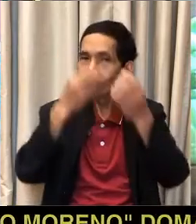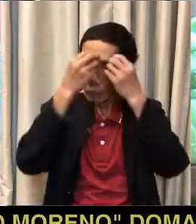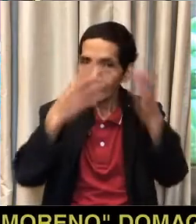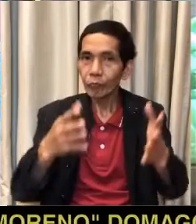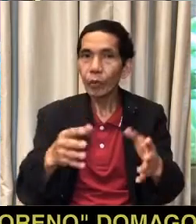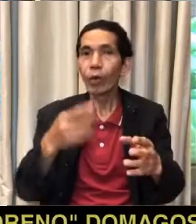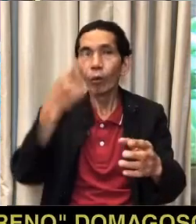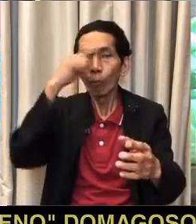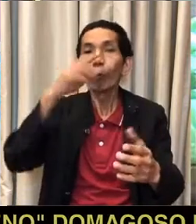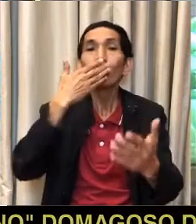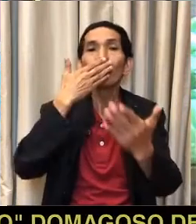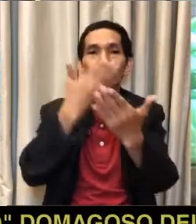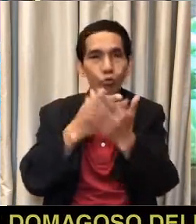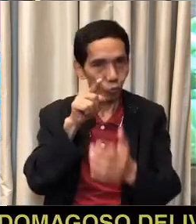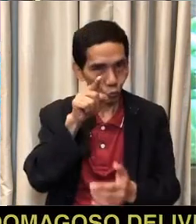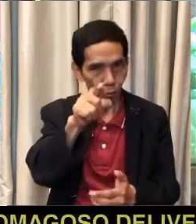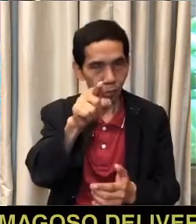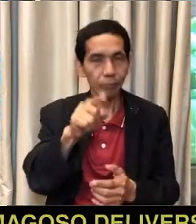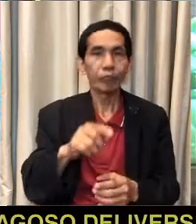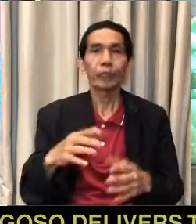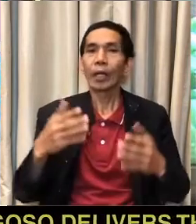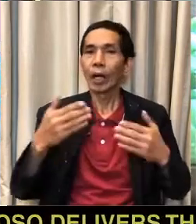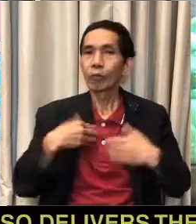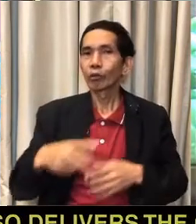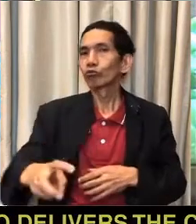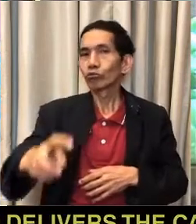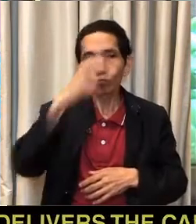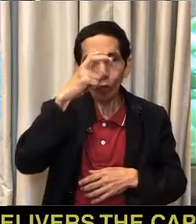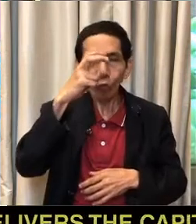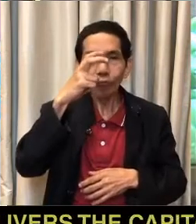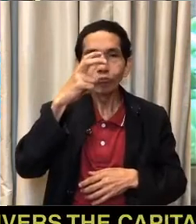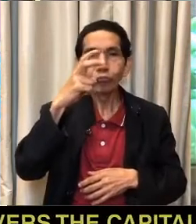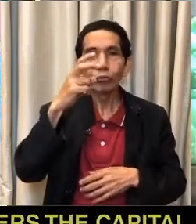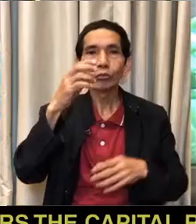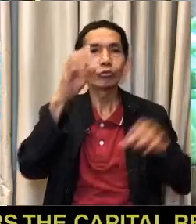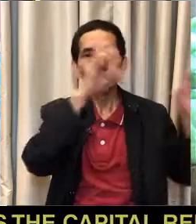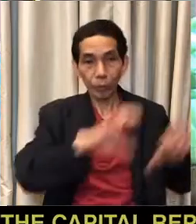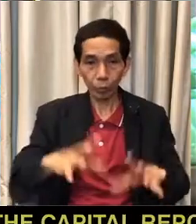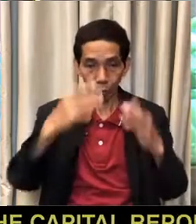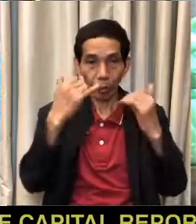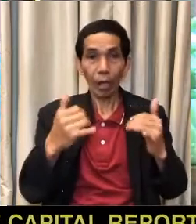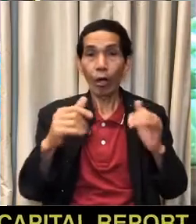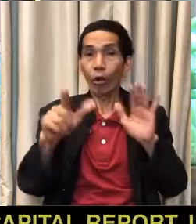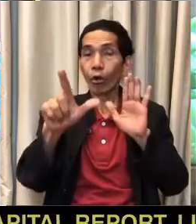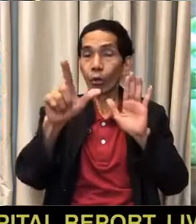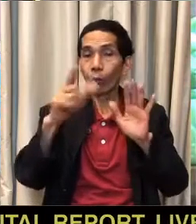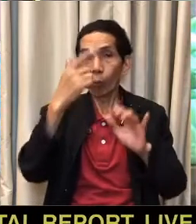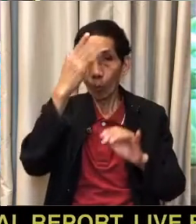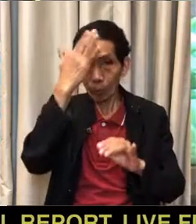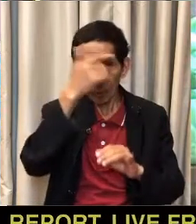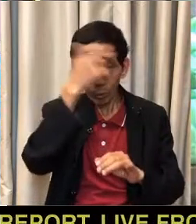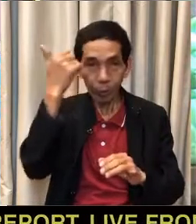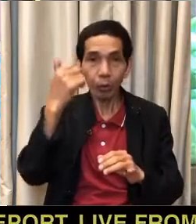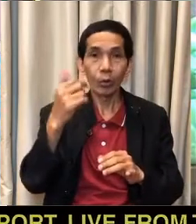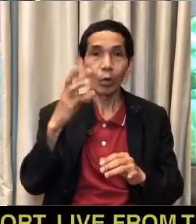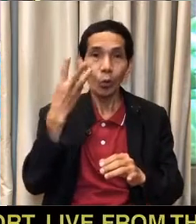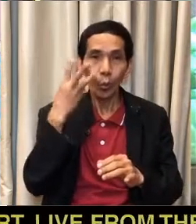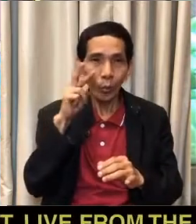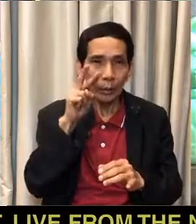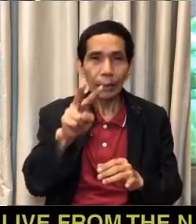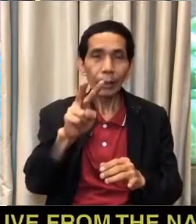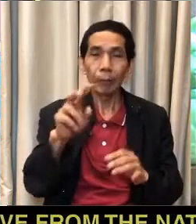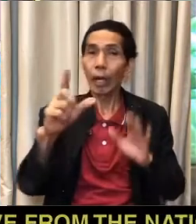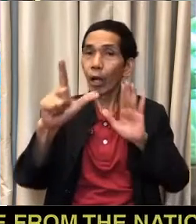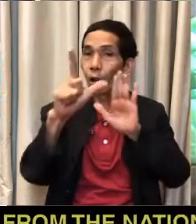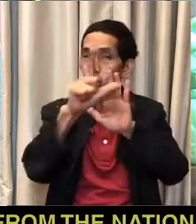ito'y kapakinabangan ninyo. At maigpit namin itong ipatutupad ngayon. Sapagkat the way we see it, kapag